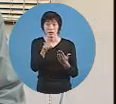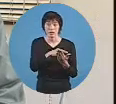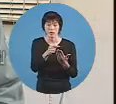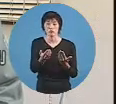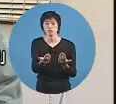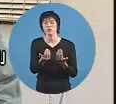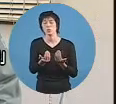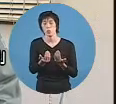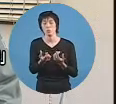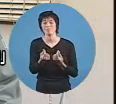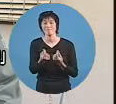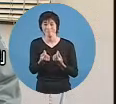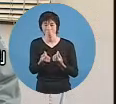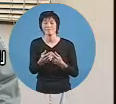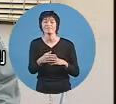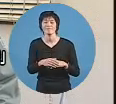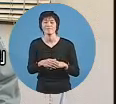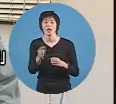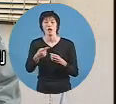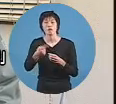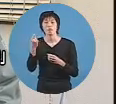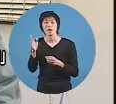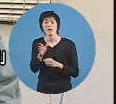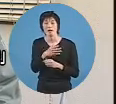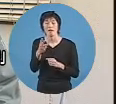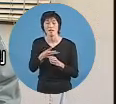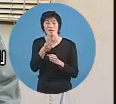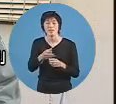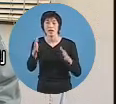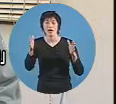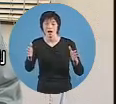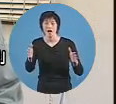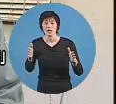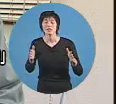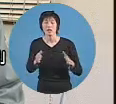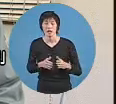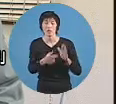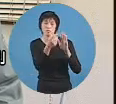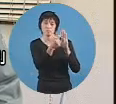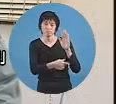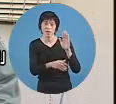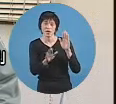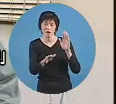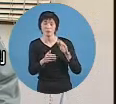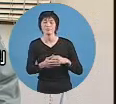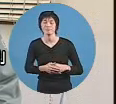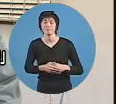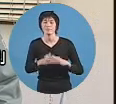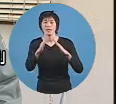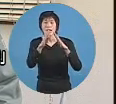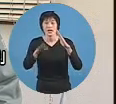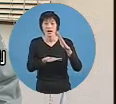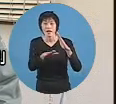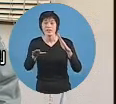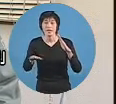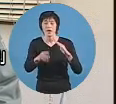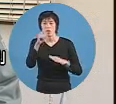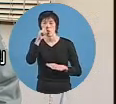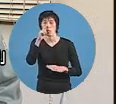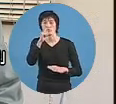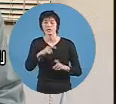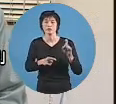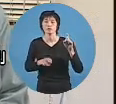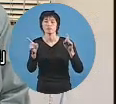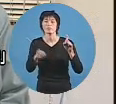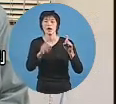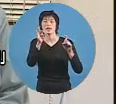ので、昨年から3年間で 10% 減らすという、名付けて家庭ゴミ 10% 減